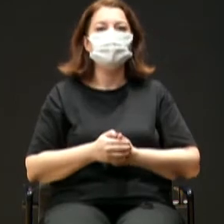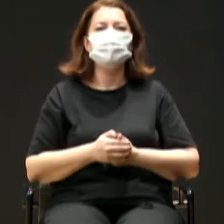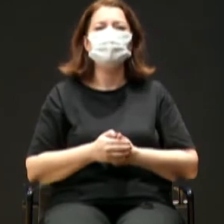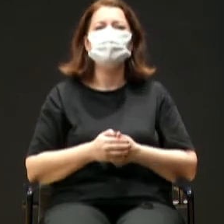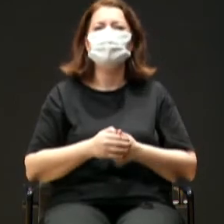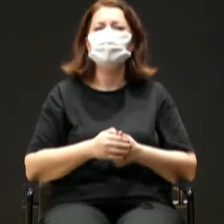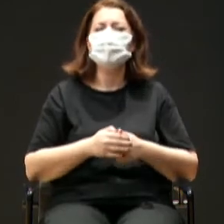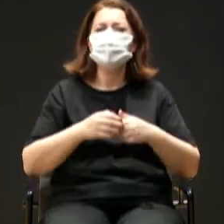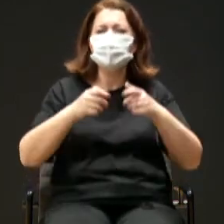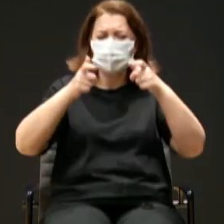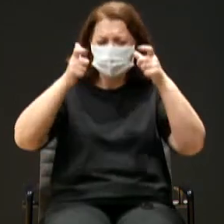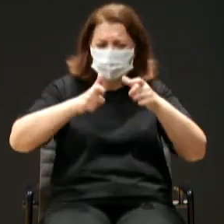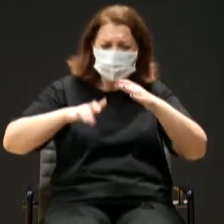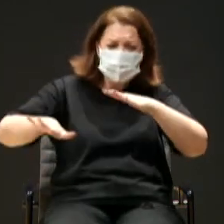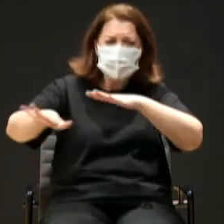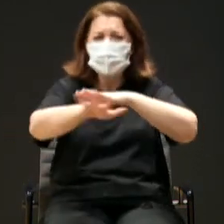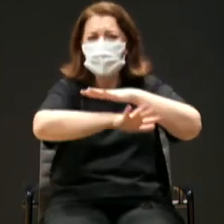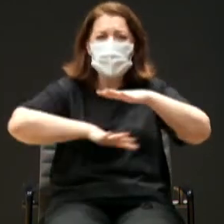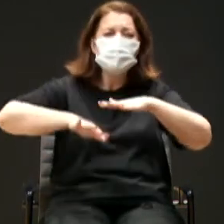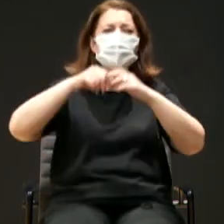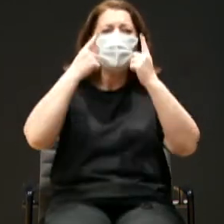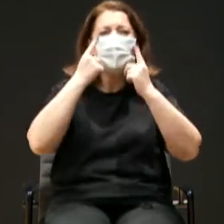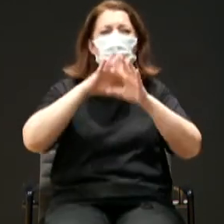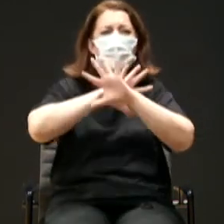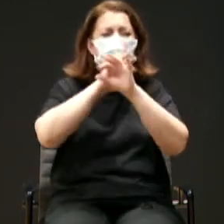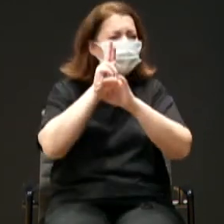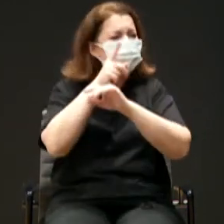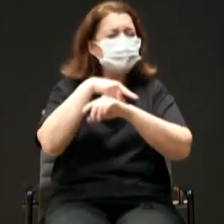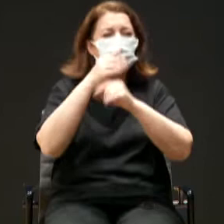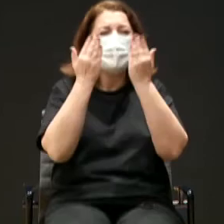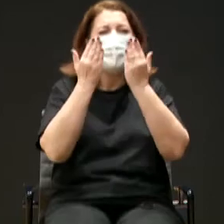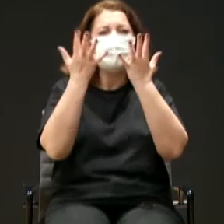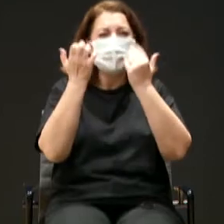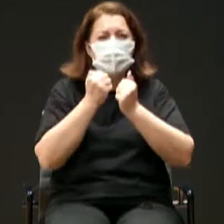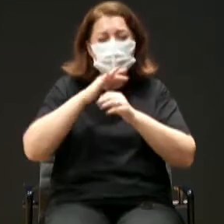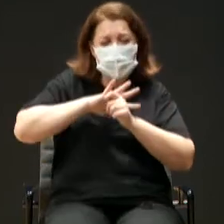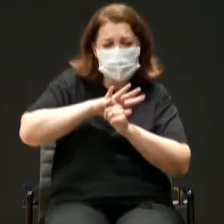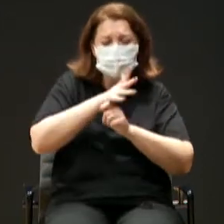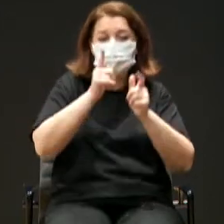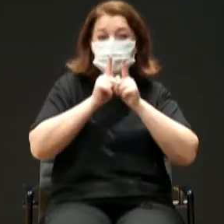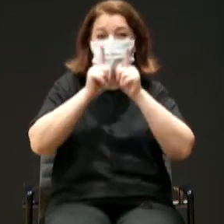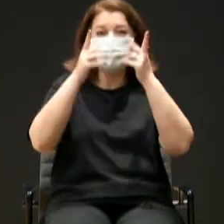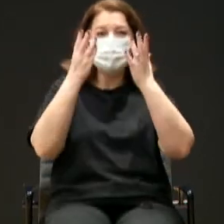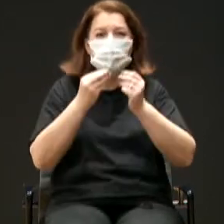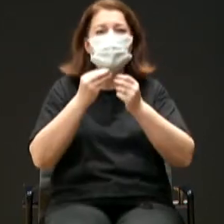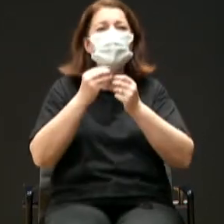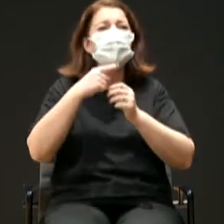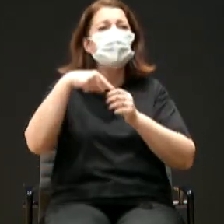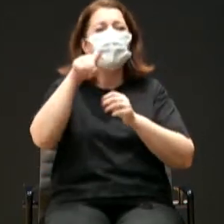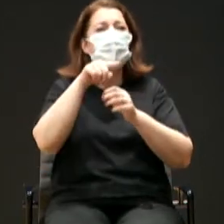yeryüzündeki bütün mazlumların duasını alan, ezilenlerin gür sesi olan ve mahrum